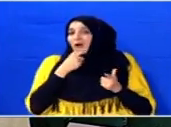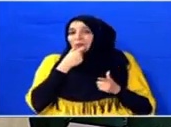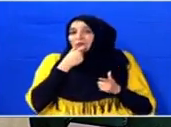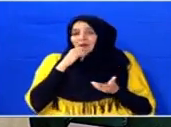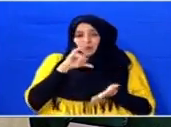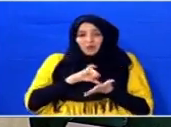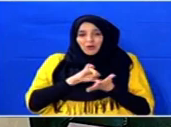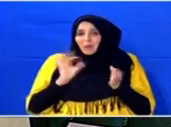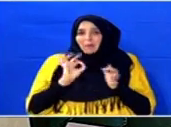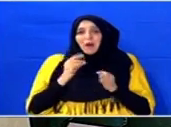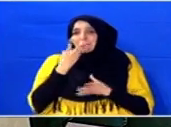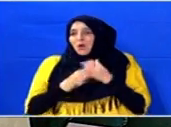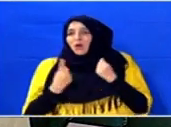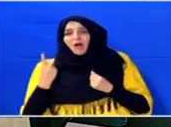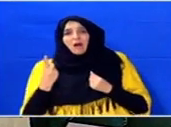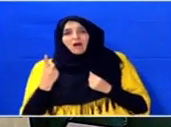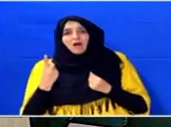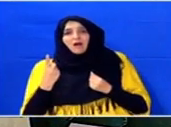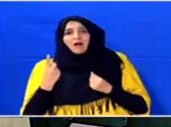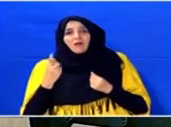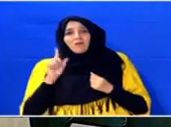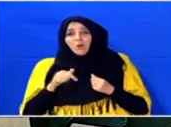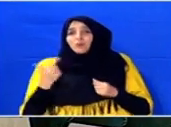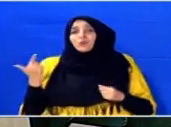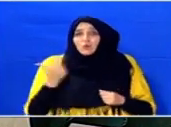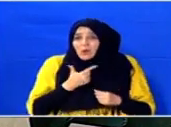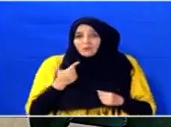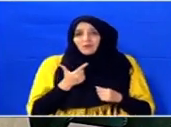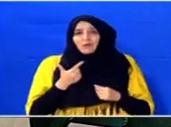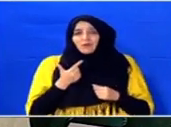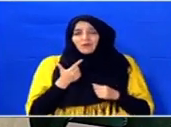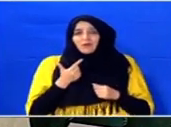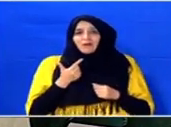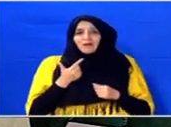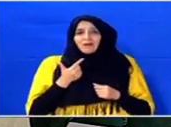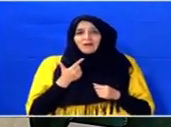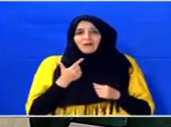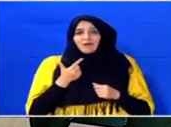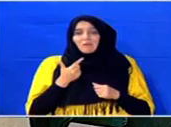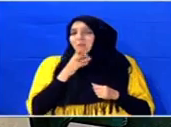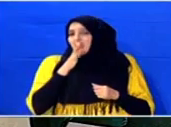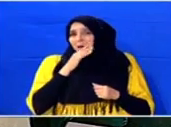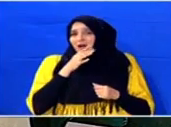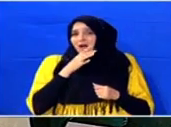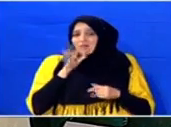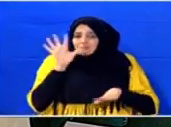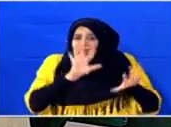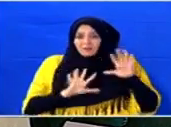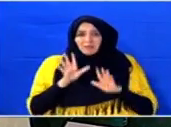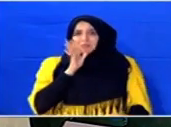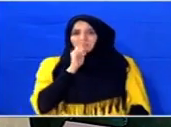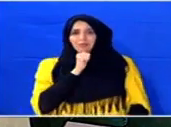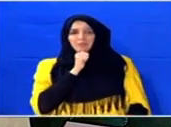العائلي بغياب احدهما او بغيابك اليهما ربنا